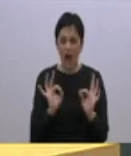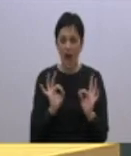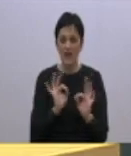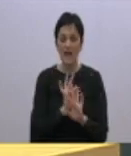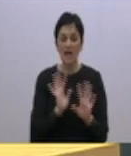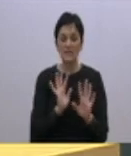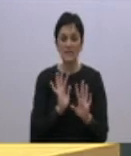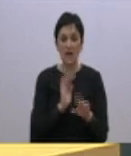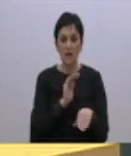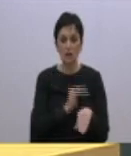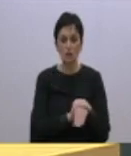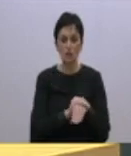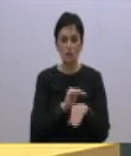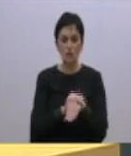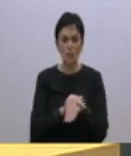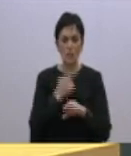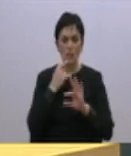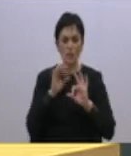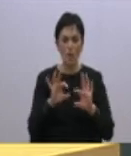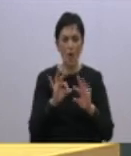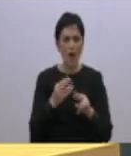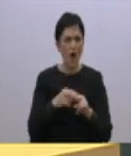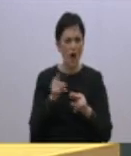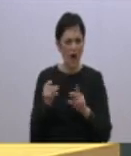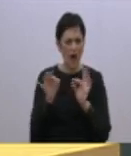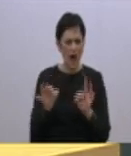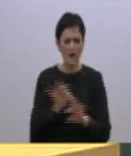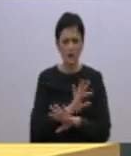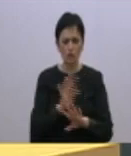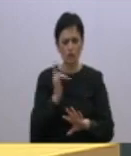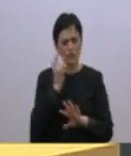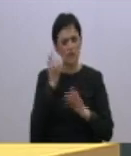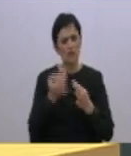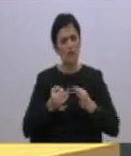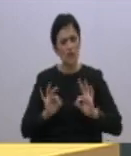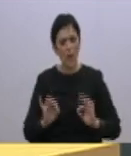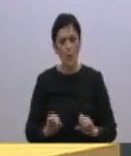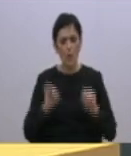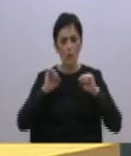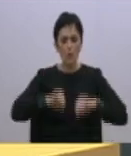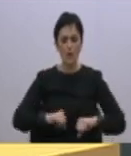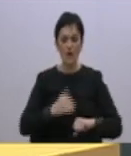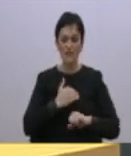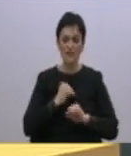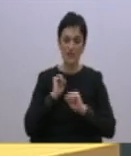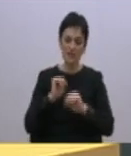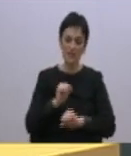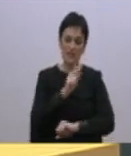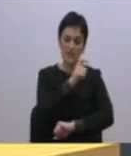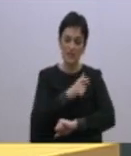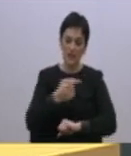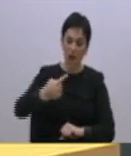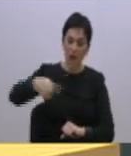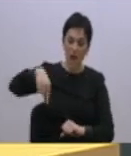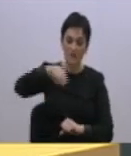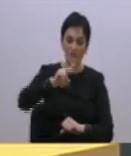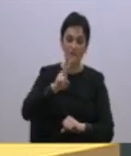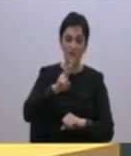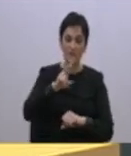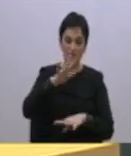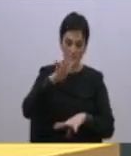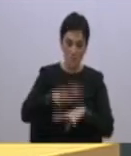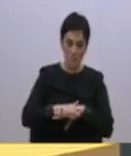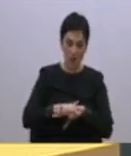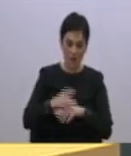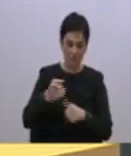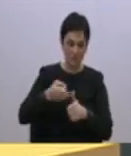მოყვანილი არგუმენტი და სრულიად არარელევანტური რომ დემოკრატია და უფლებები გვინდა დავიცვათ იმ წევრების ვინც ბანკში წევრი სტატუსით არიან